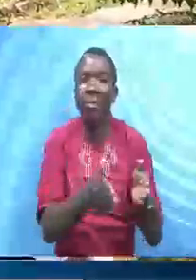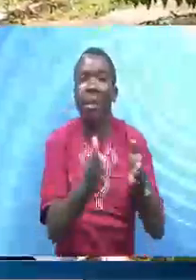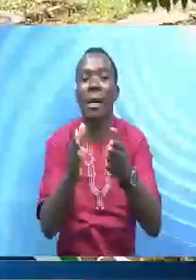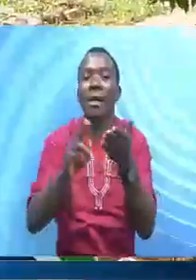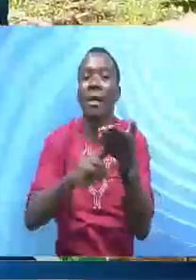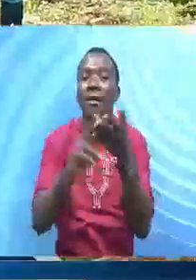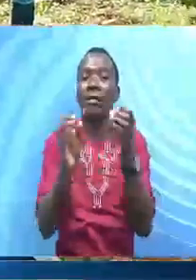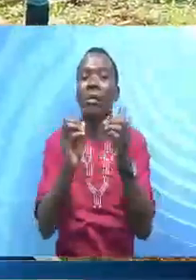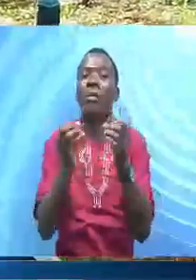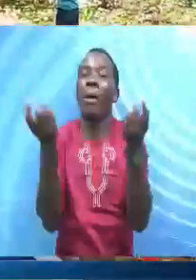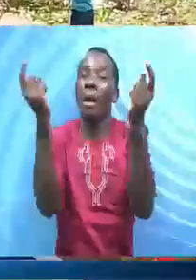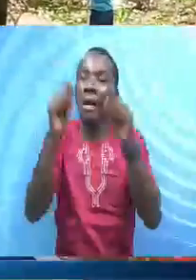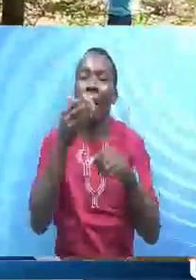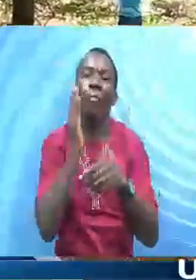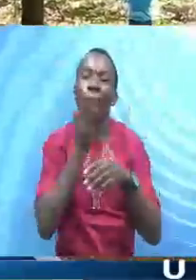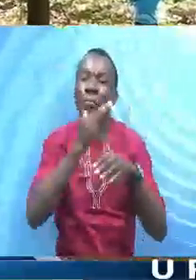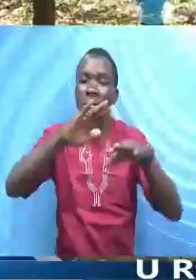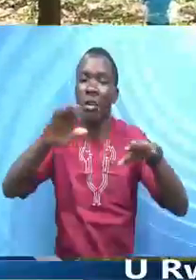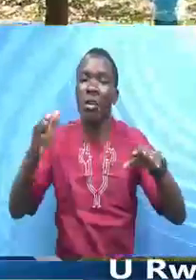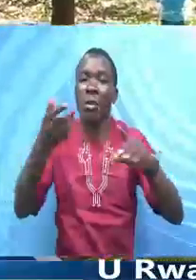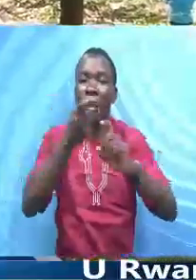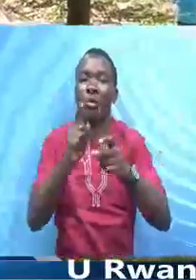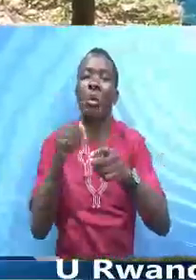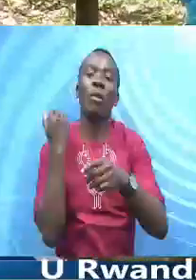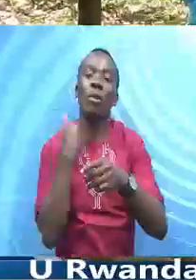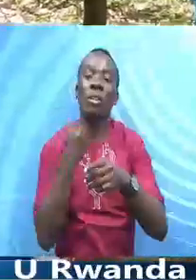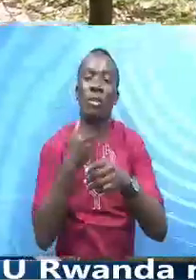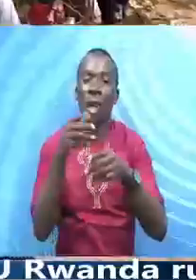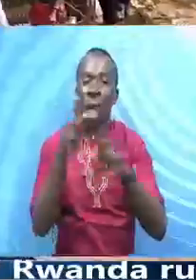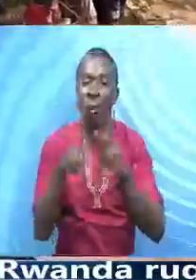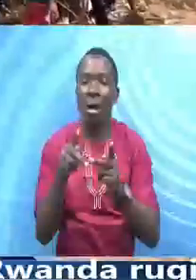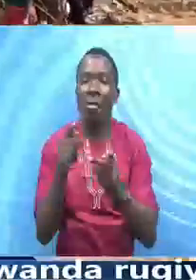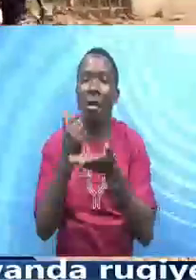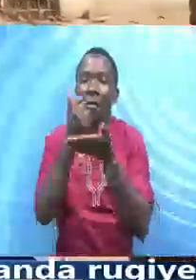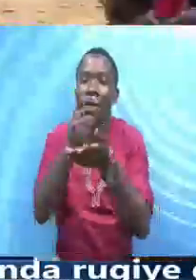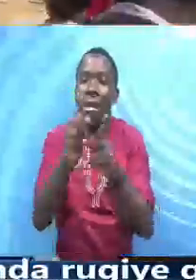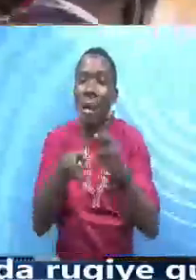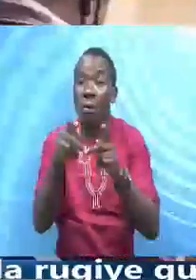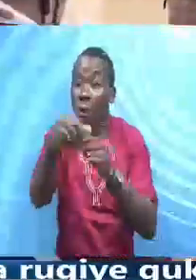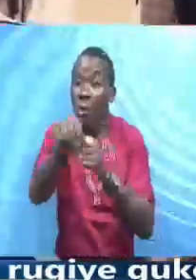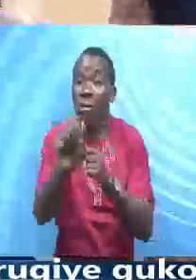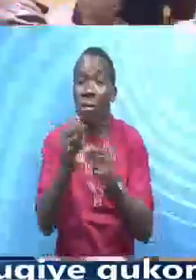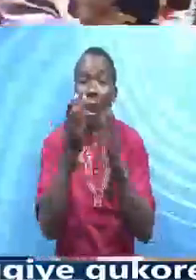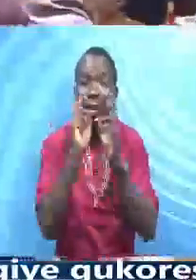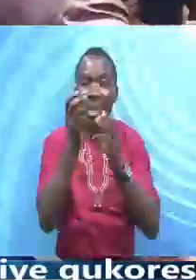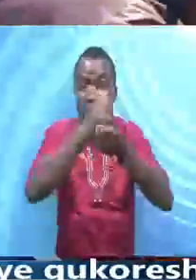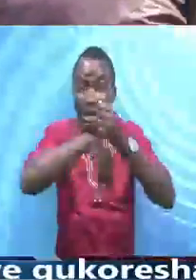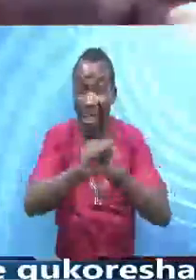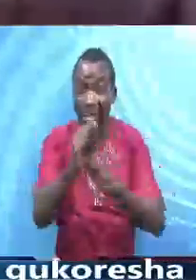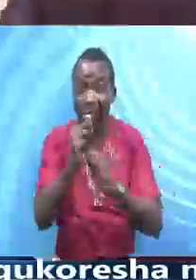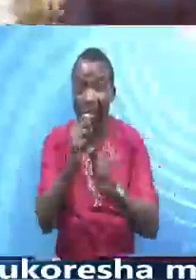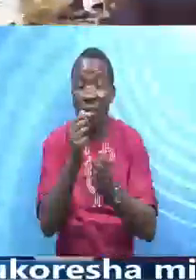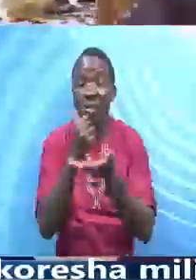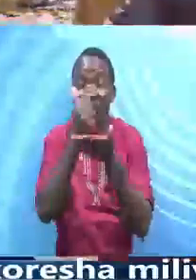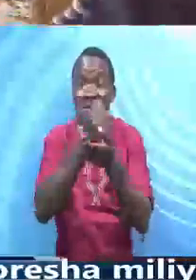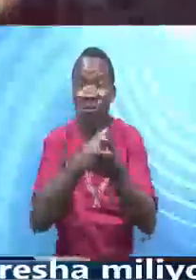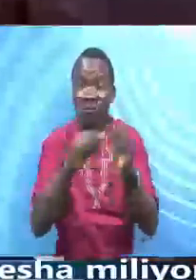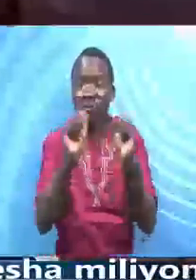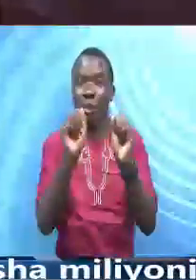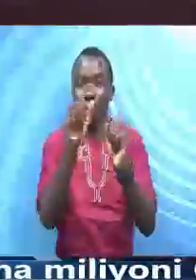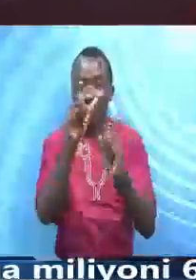ku gisozi cyangwa se ku muhanda wa Puaruru kuri aba bambutsaga abantu ngo kuri bo ngo ni igikorwa cy'ubutabazi ngo kuko udafite